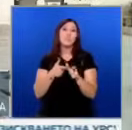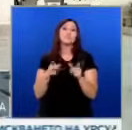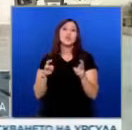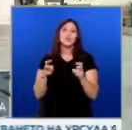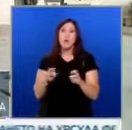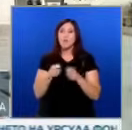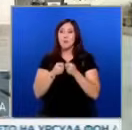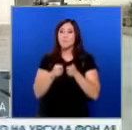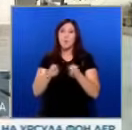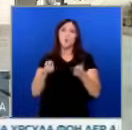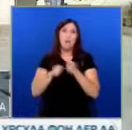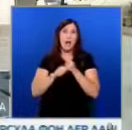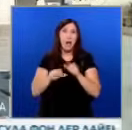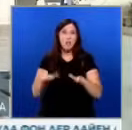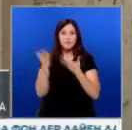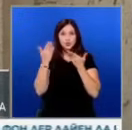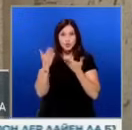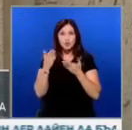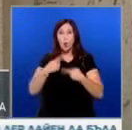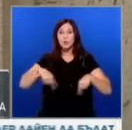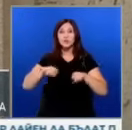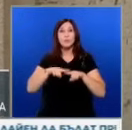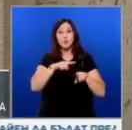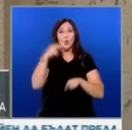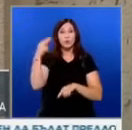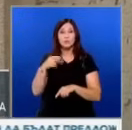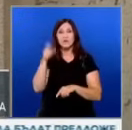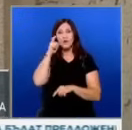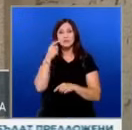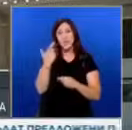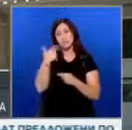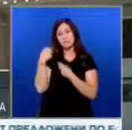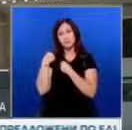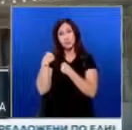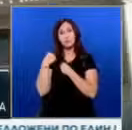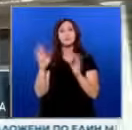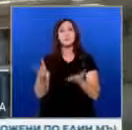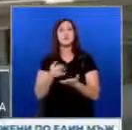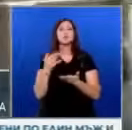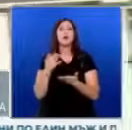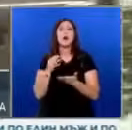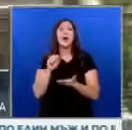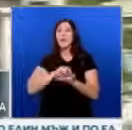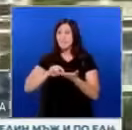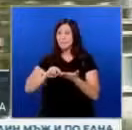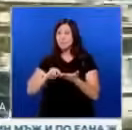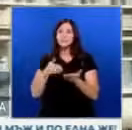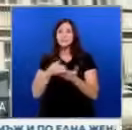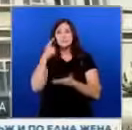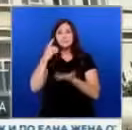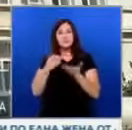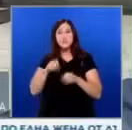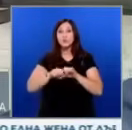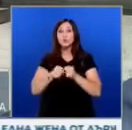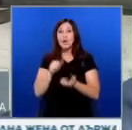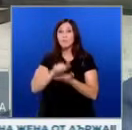Окръжна прокуратура Варна се е самосезирала от публикации в медиите и е образувана преписка, за да се прецени нарушава ли публикацията на Възраждане закона за